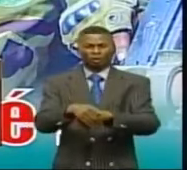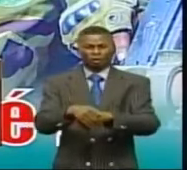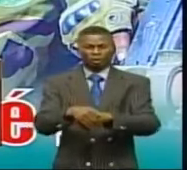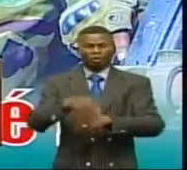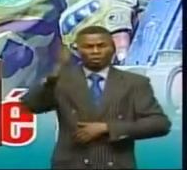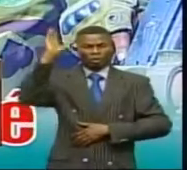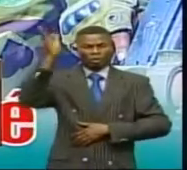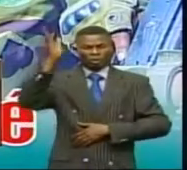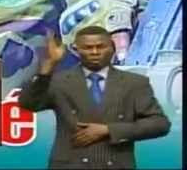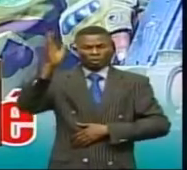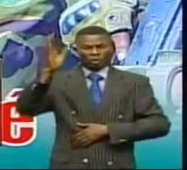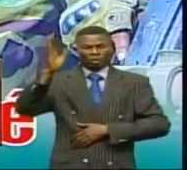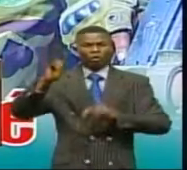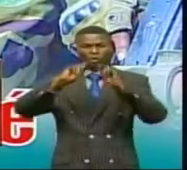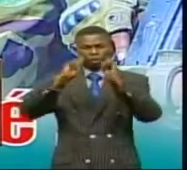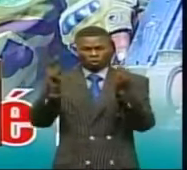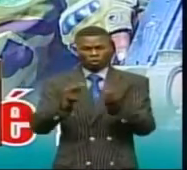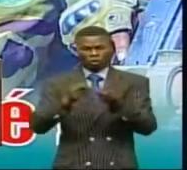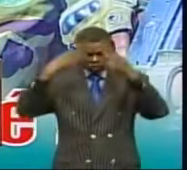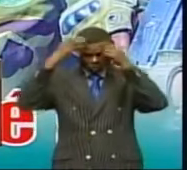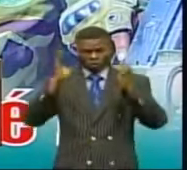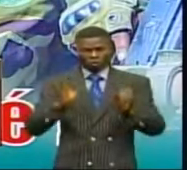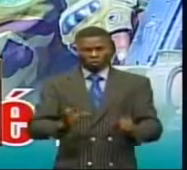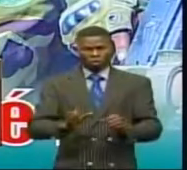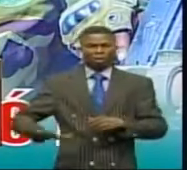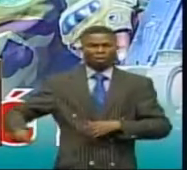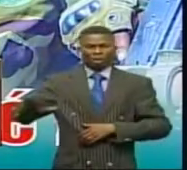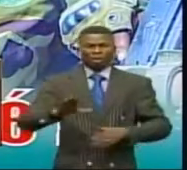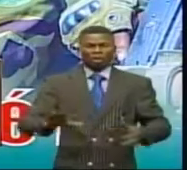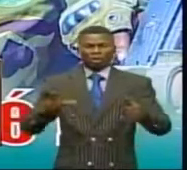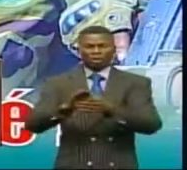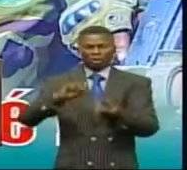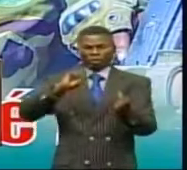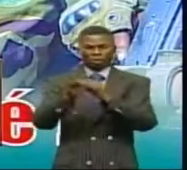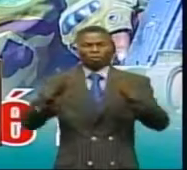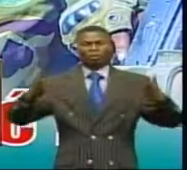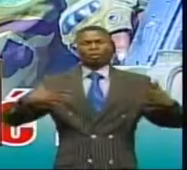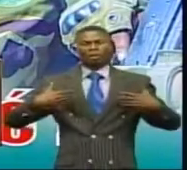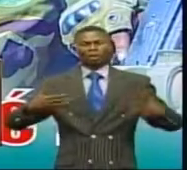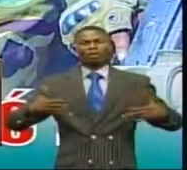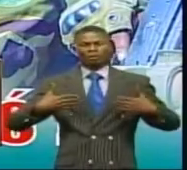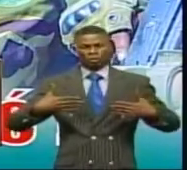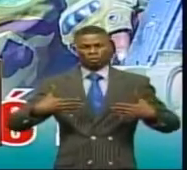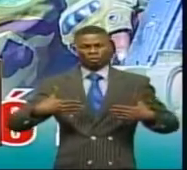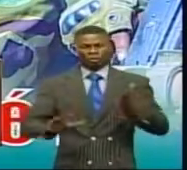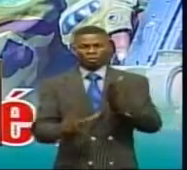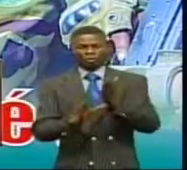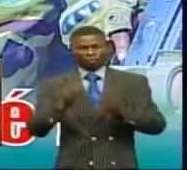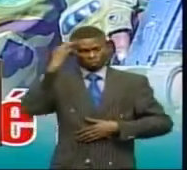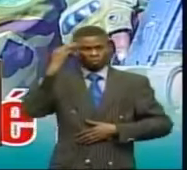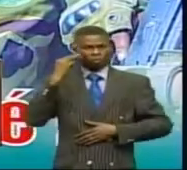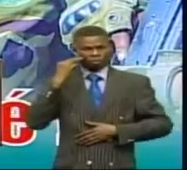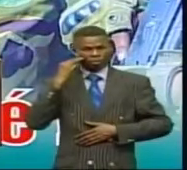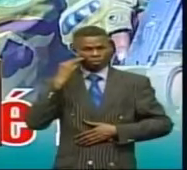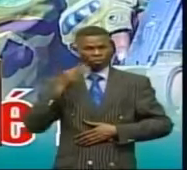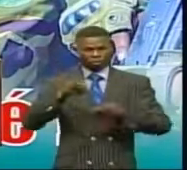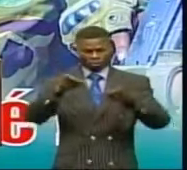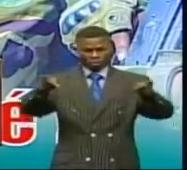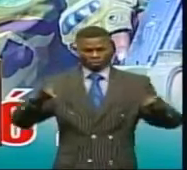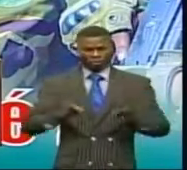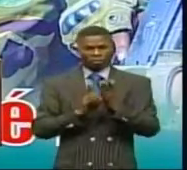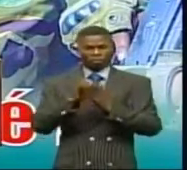de parties à la Convention cadre des Nations Unies sur le changement climatique. La vice-première ministre, ministre de l'Environnement et